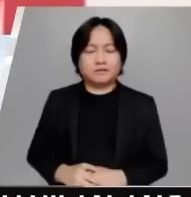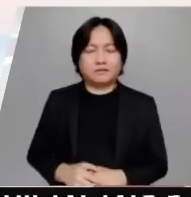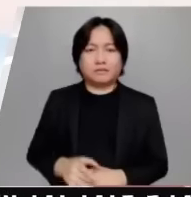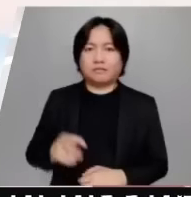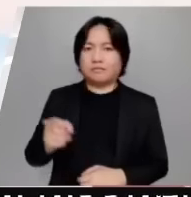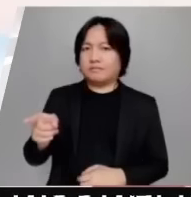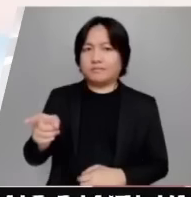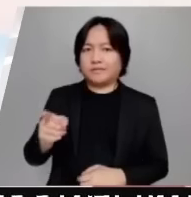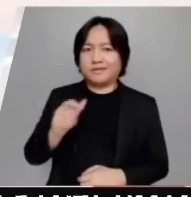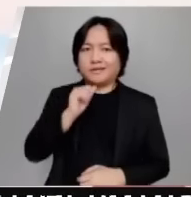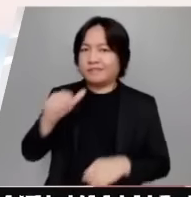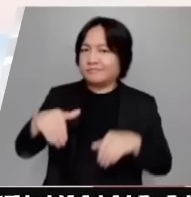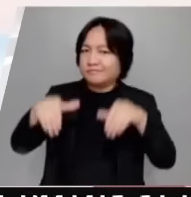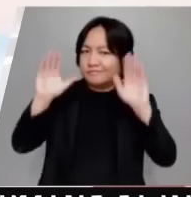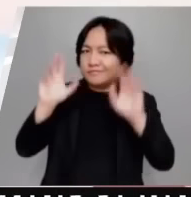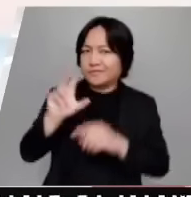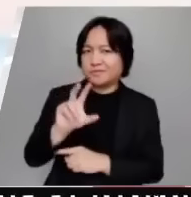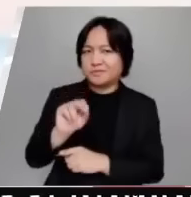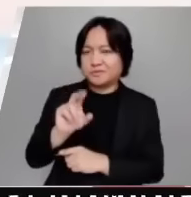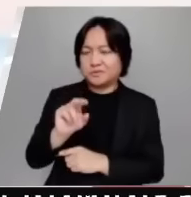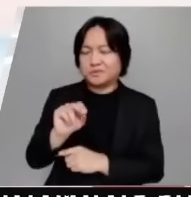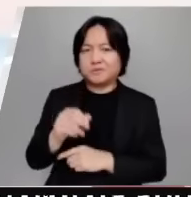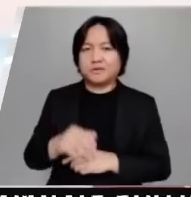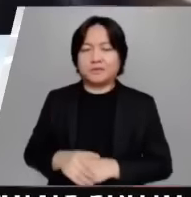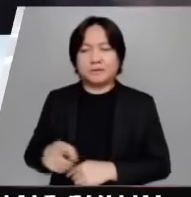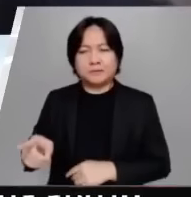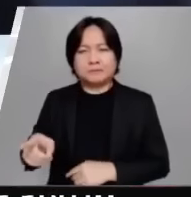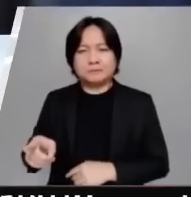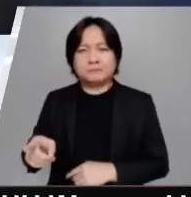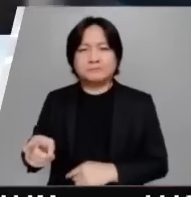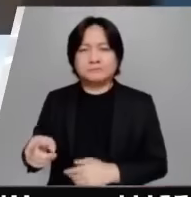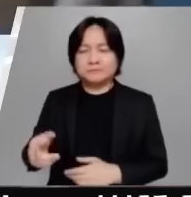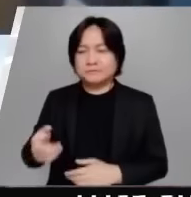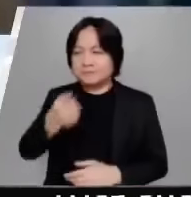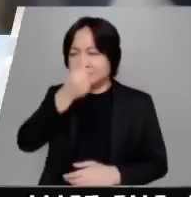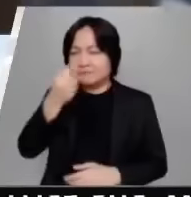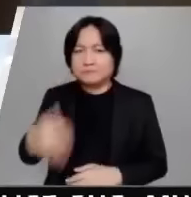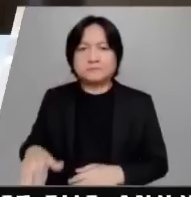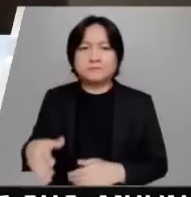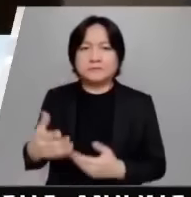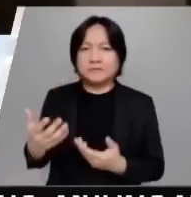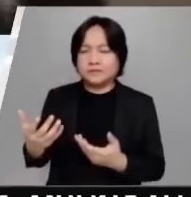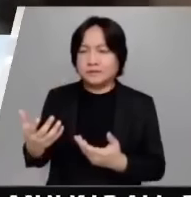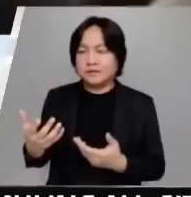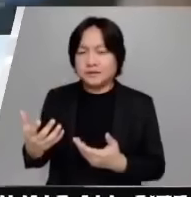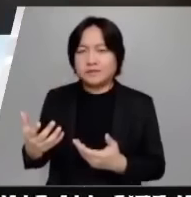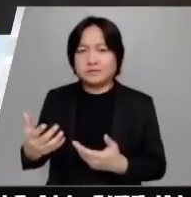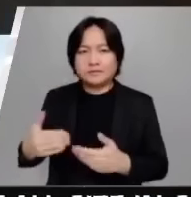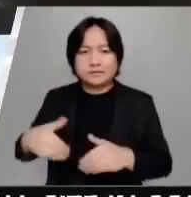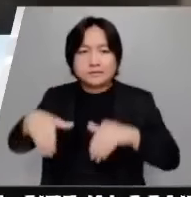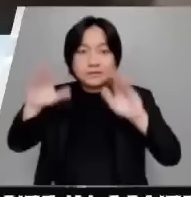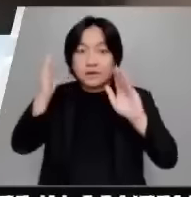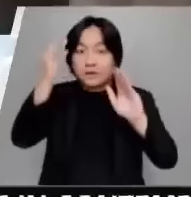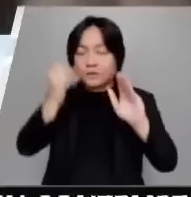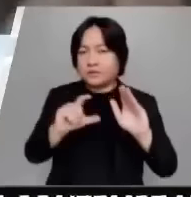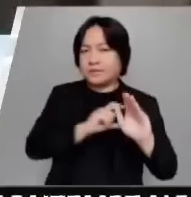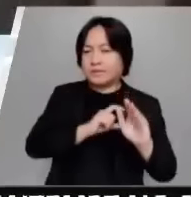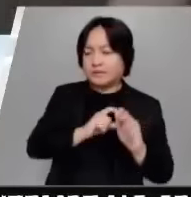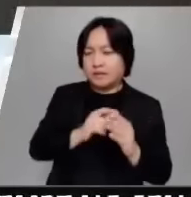husto ang nangyari napilitan siyang lumabas dahil malapit na ang pulis sa kanya desidido ang ating mga pulis at